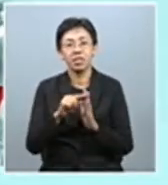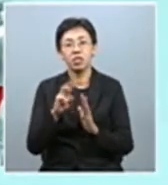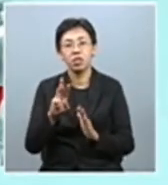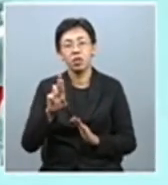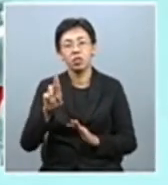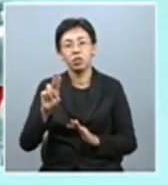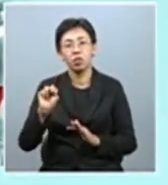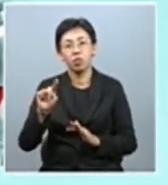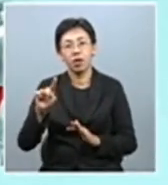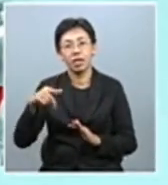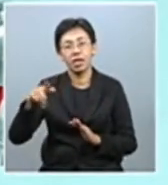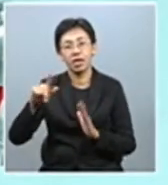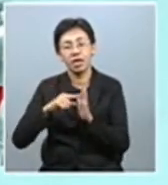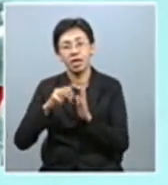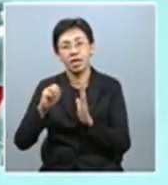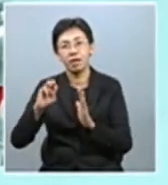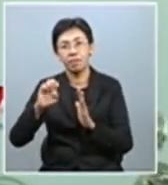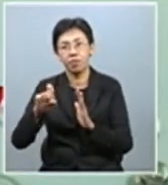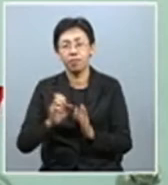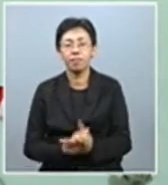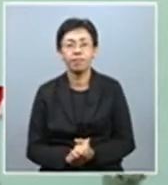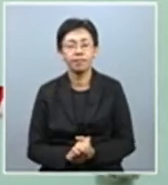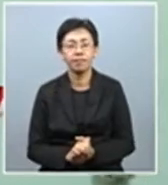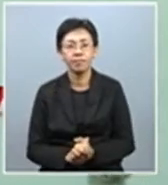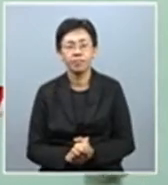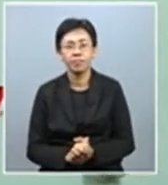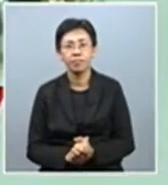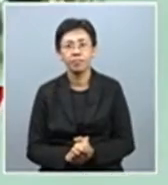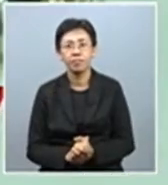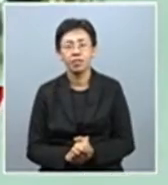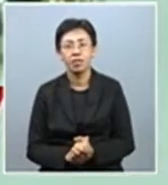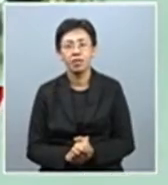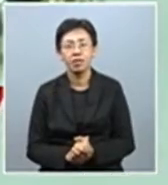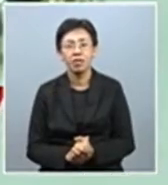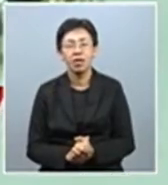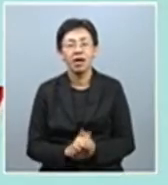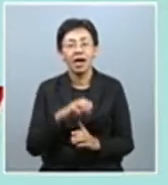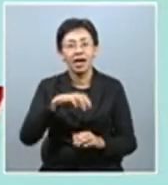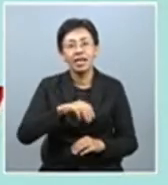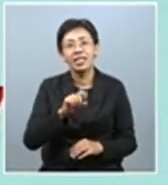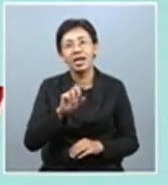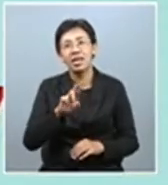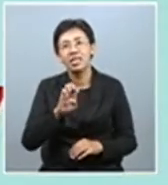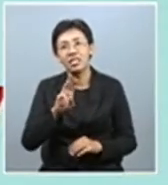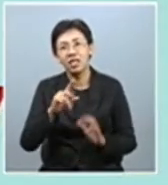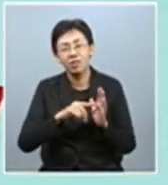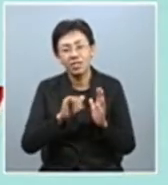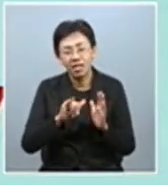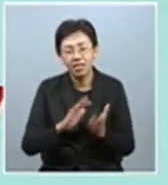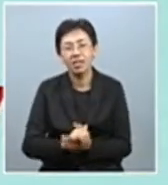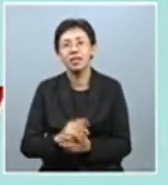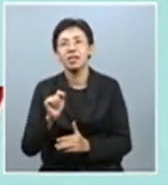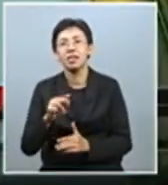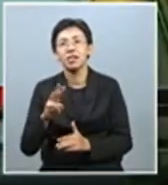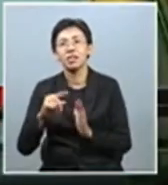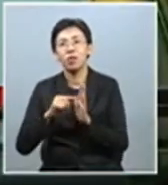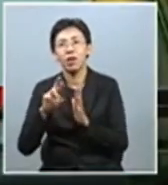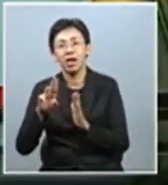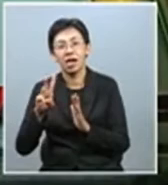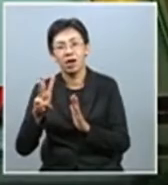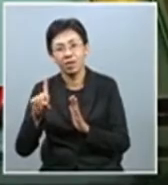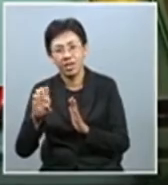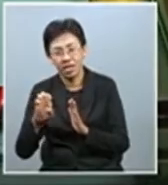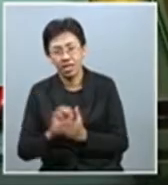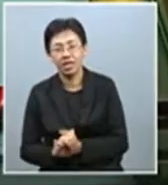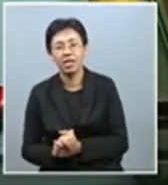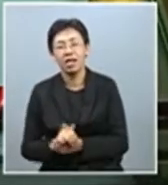แดนสุวรรณภูมิเนี่ยก็มีไล่มาตั้งแต่อาณาจักรฟูนันอาณาจักรศรีวิชัยอาณาจักรทวารวดีนะคะจนมาถึงประวัติศ